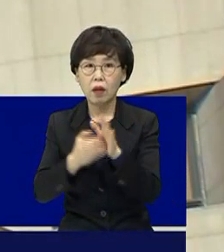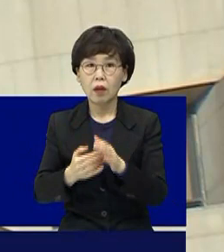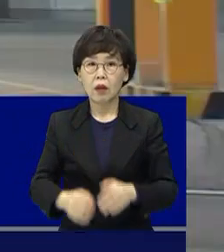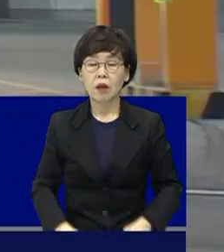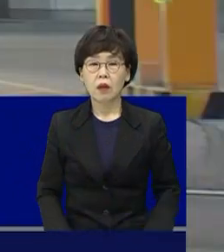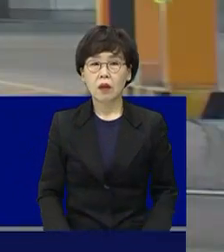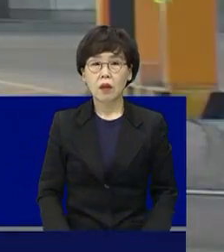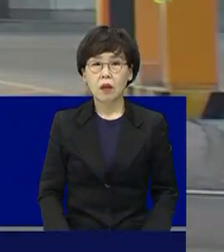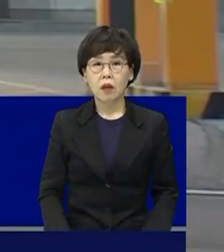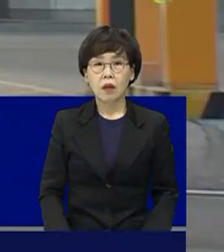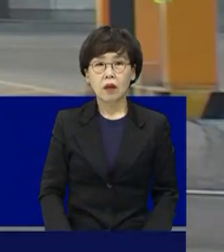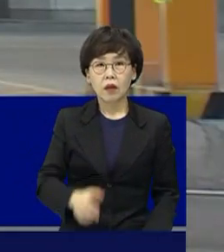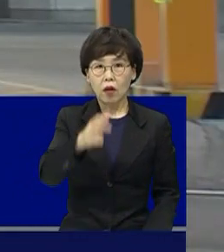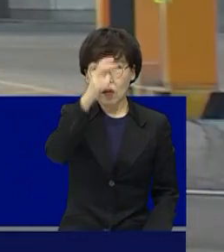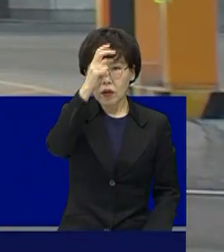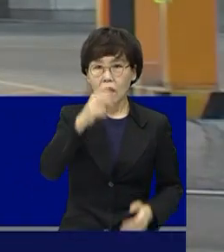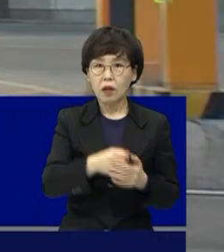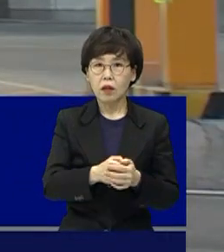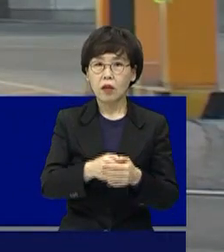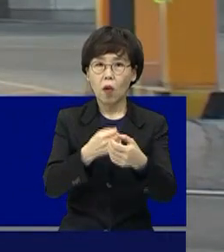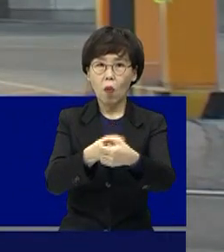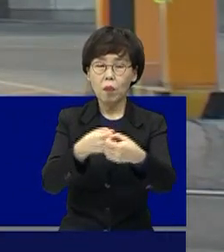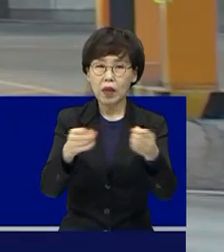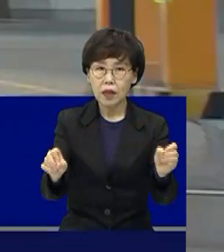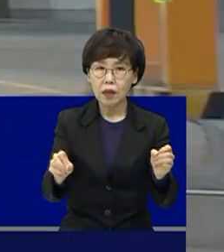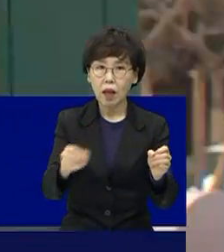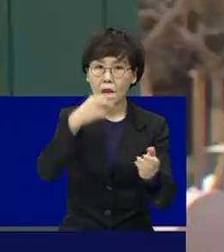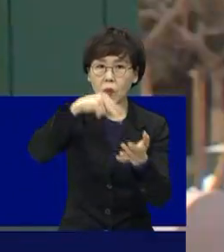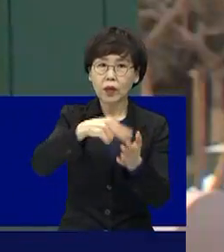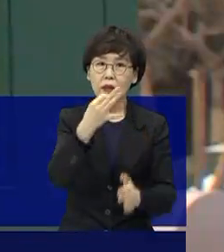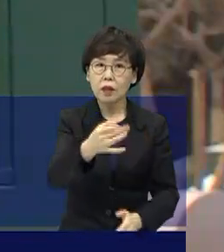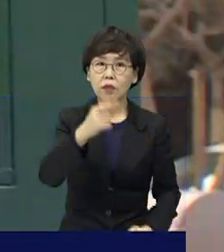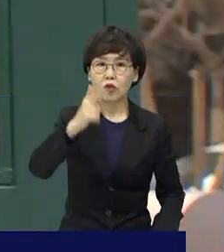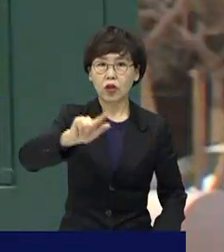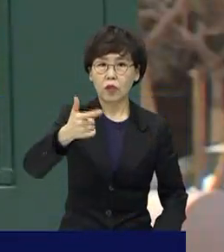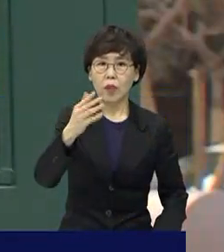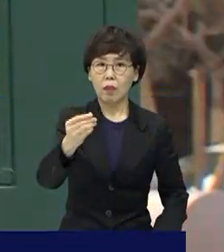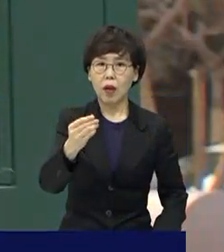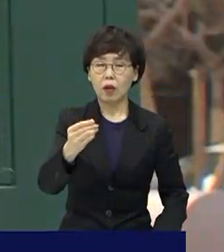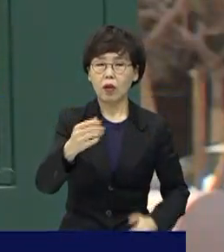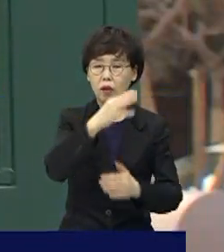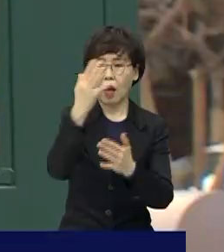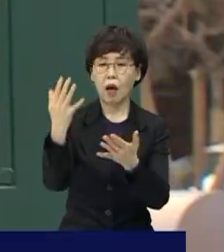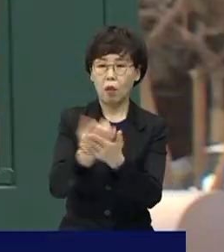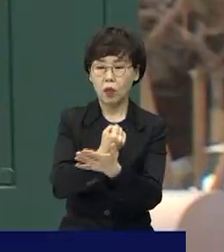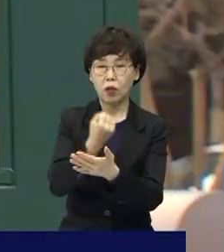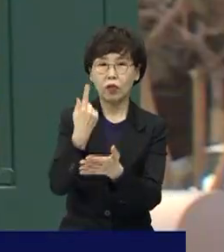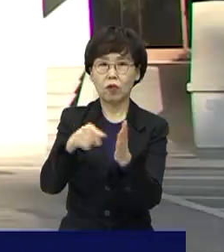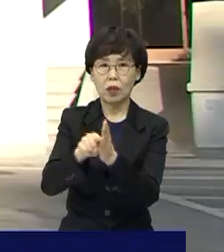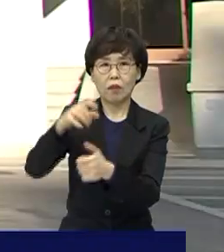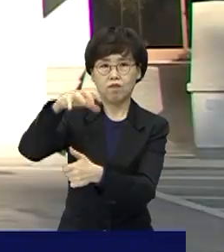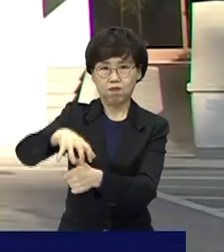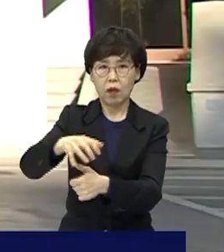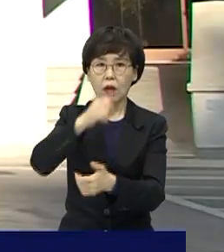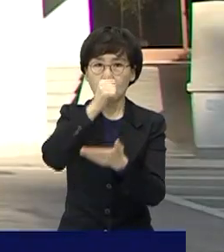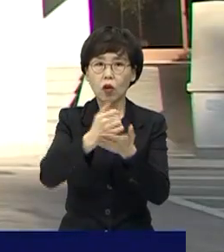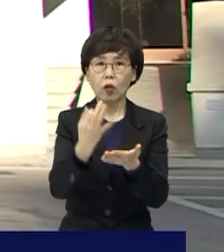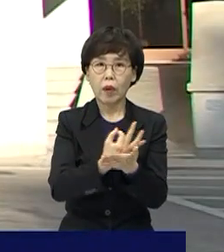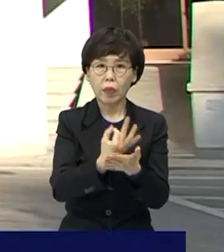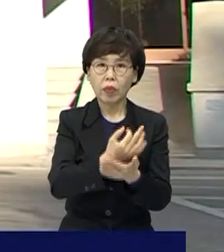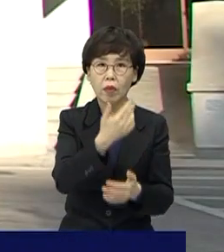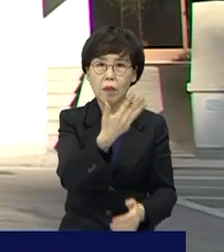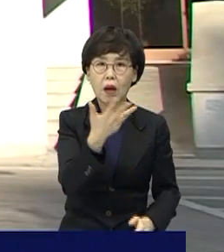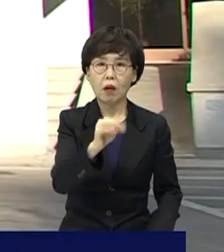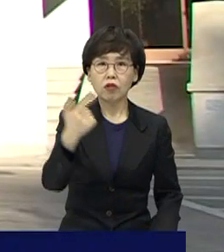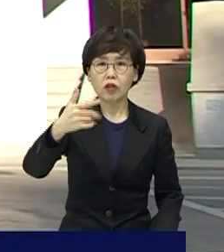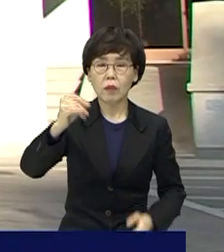드러났습니다. 경찰은 일당의 오피스텔 임대보증금 6,600만 원을 몰수 보전하고 범죄 수익금 8억